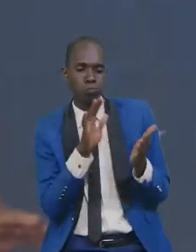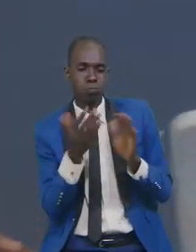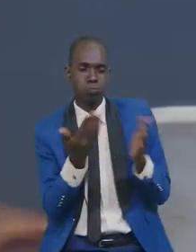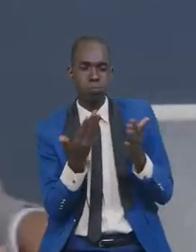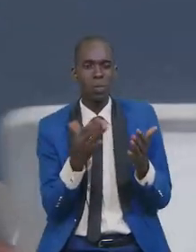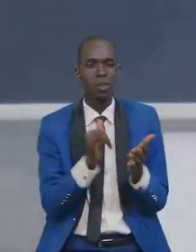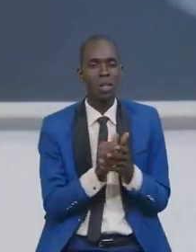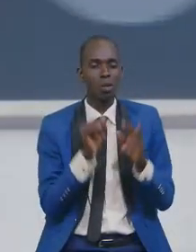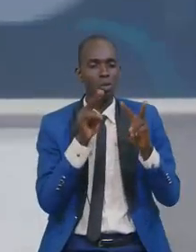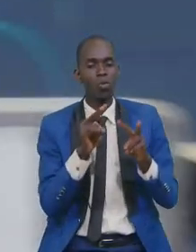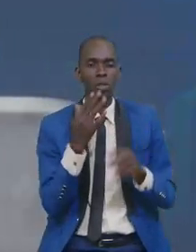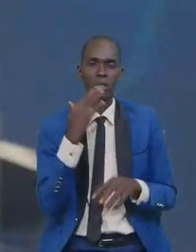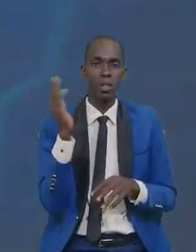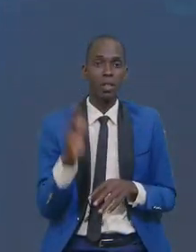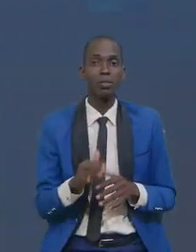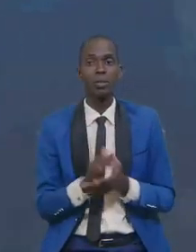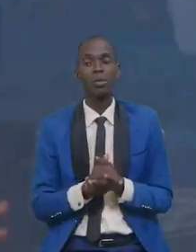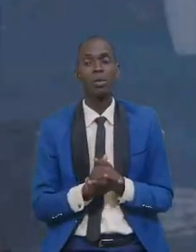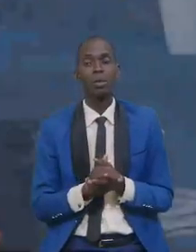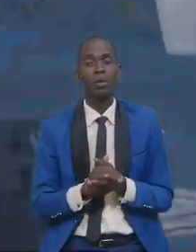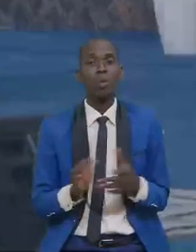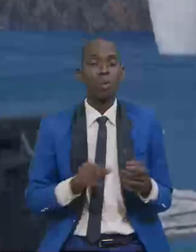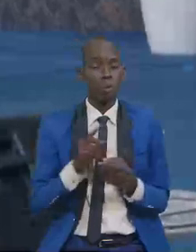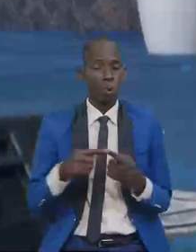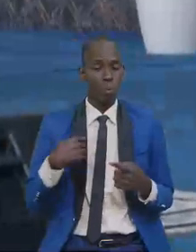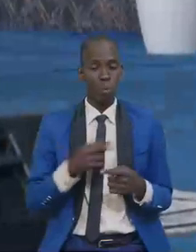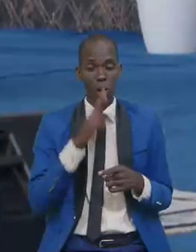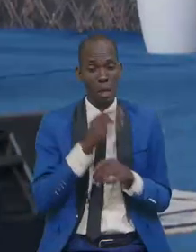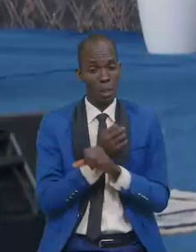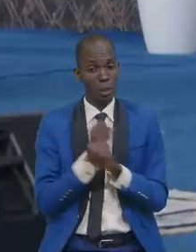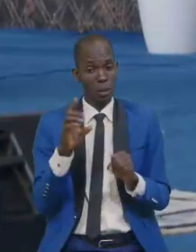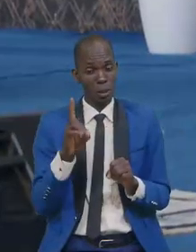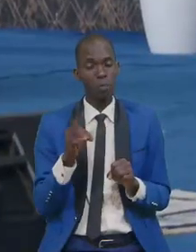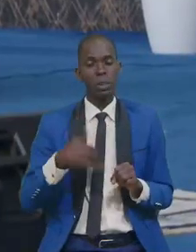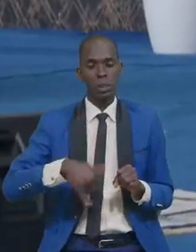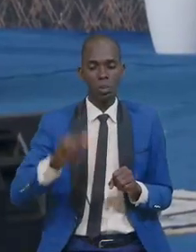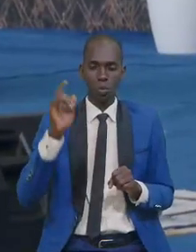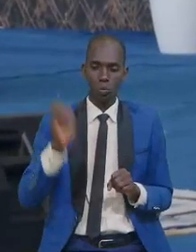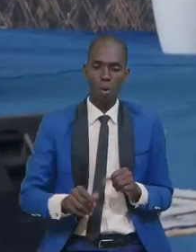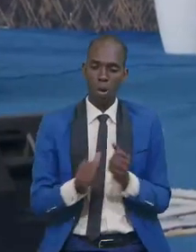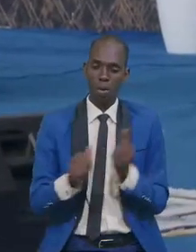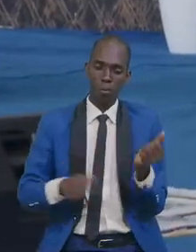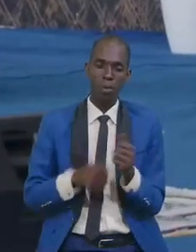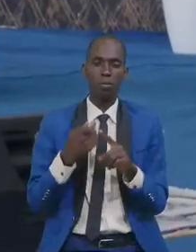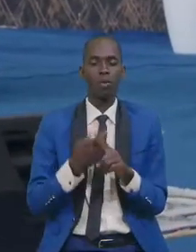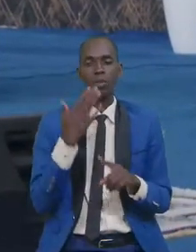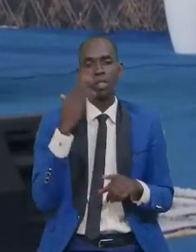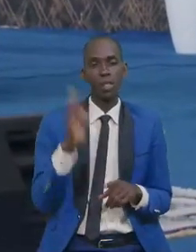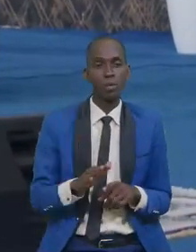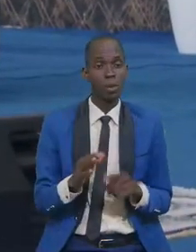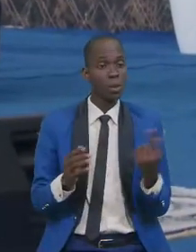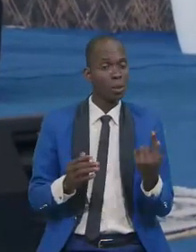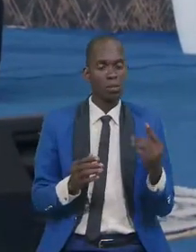mal. Oui, quand nous sommes sauvés, nous devons nous abstenir du mal. Du péché, non.